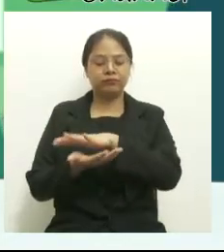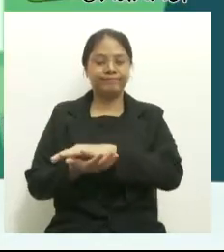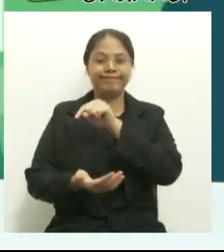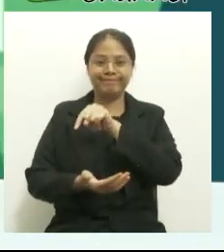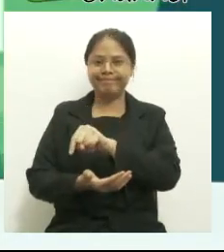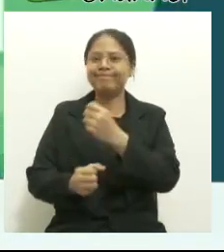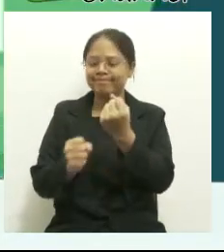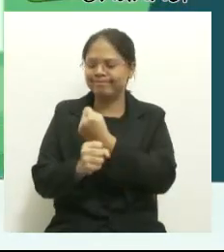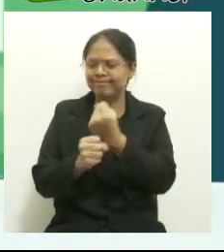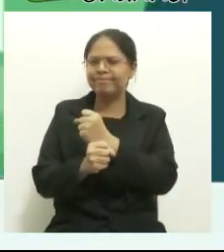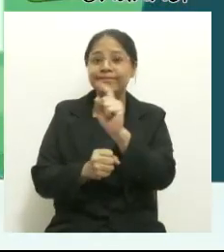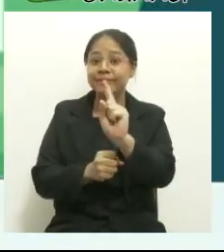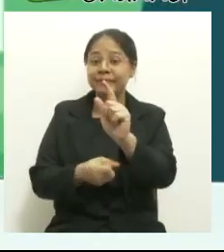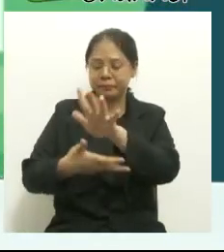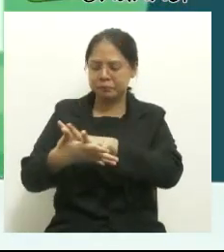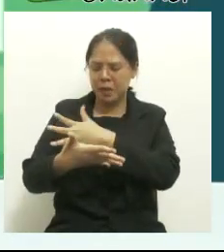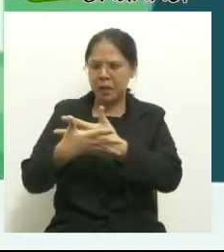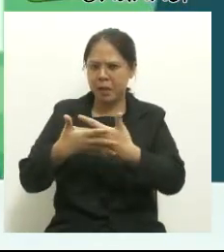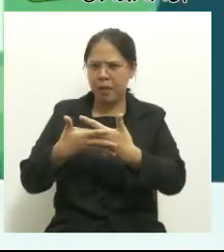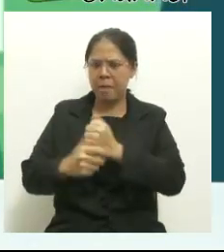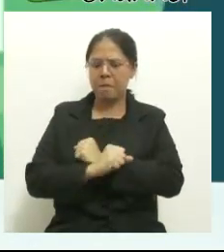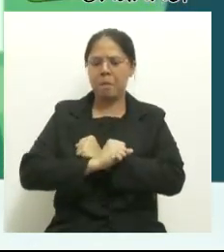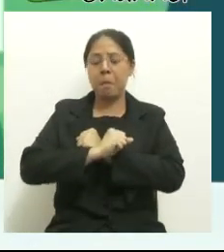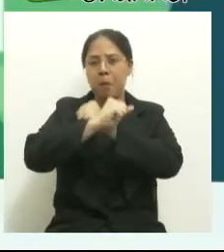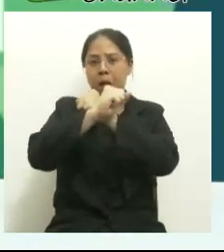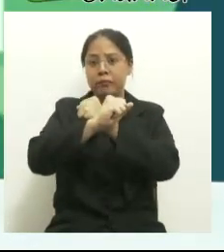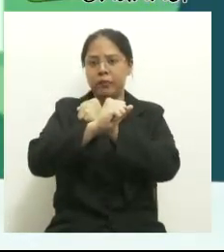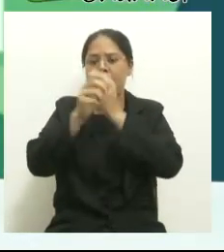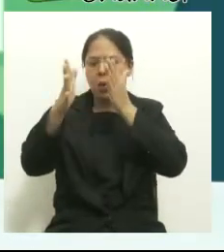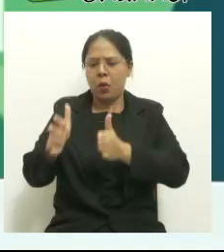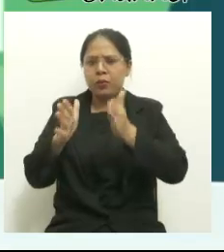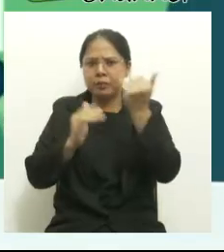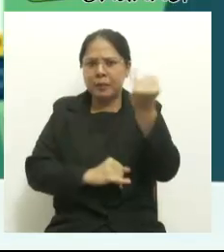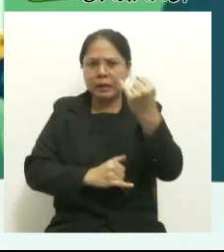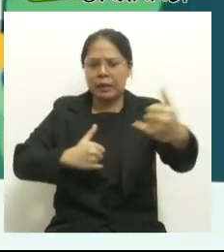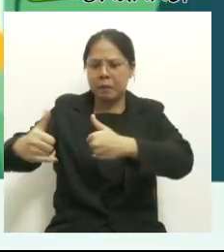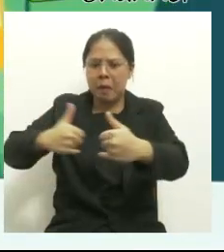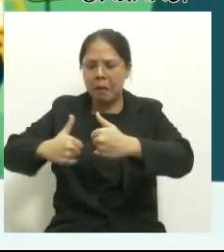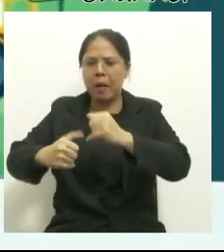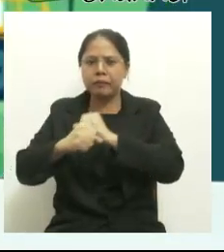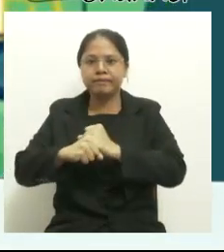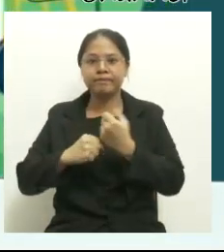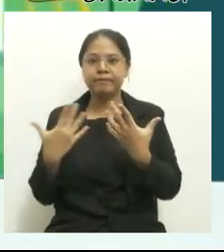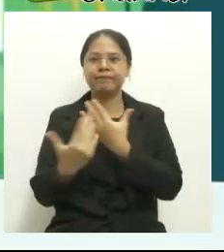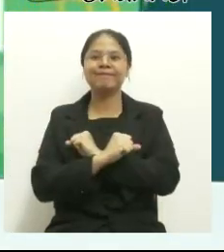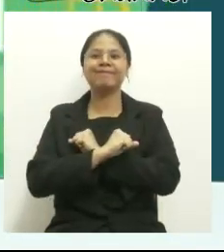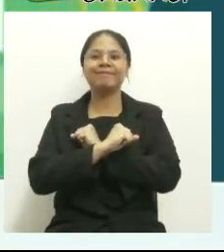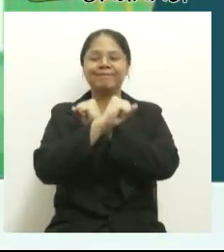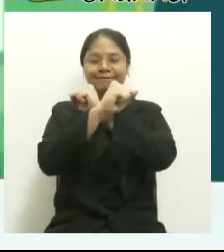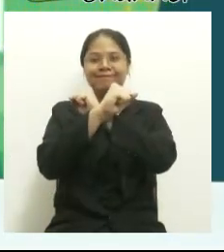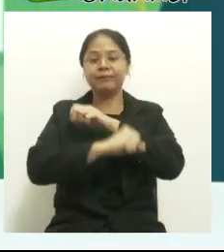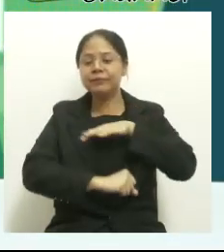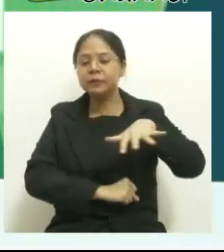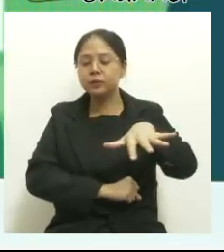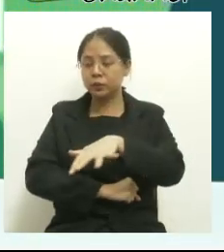ซักซ้อมแผนเผชิญเหตุเมื่อมีคนร้ายเข้ามาในโรงเรียนให้ครูและนักเรียนได้ฝึกวิธีการเอาตัวรอดเมื่อมีภัยอันตรายเพื่อให้เกิดความป